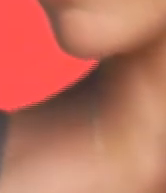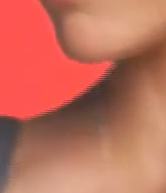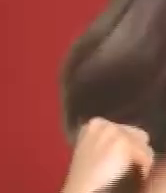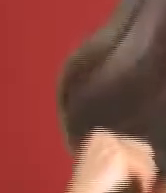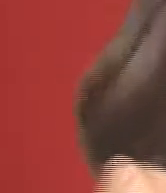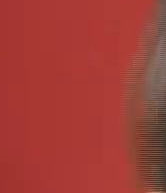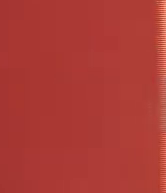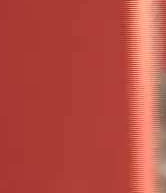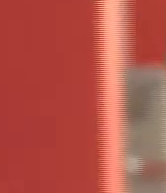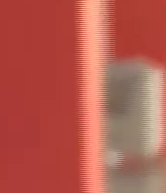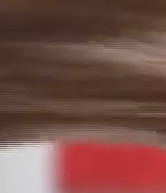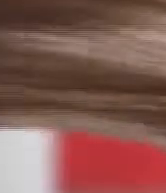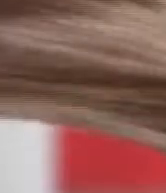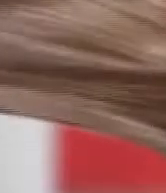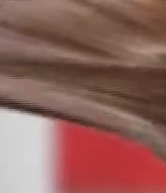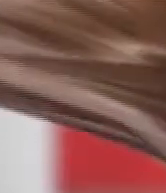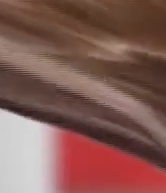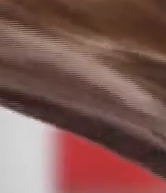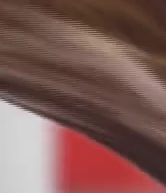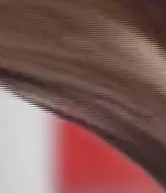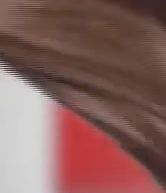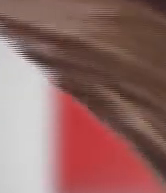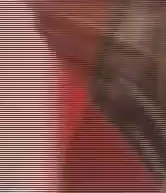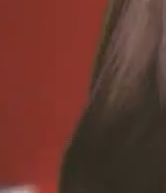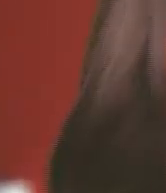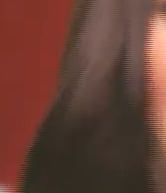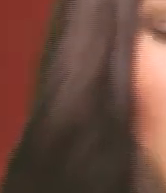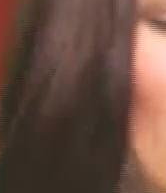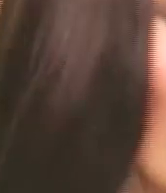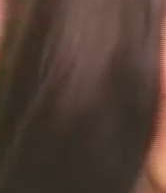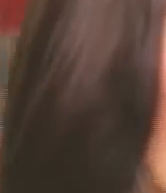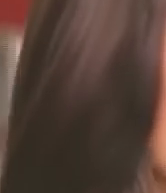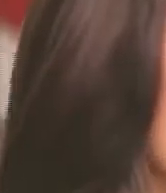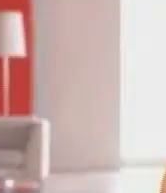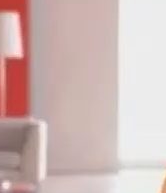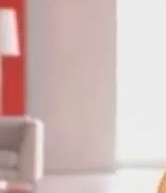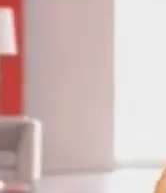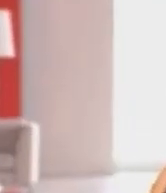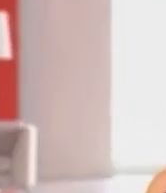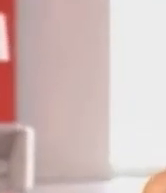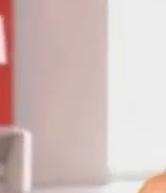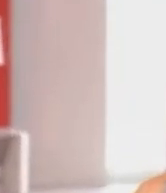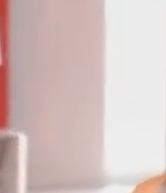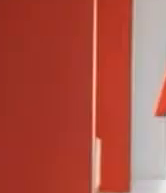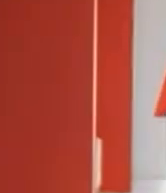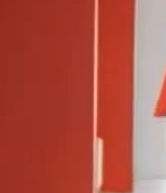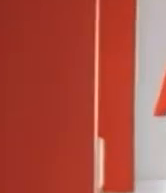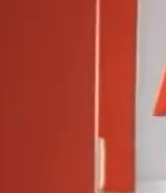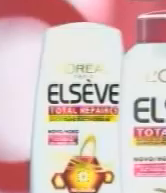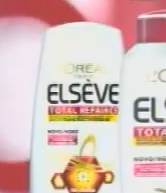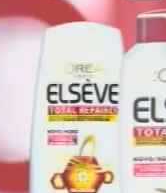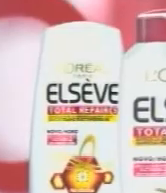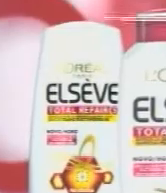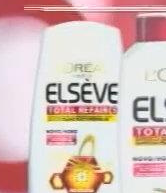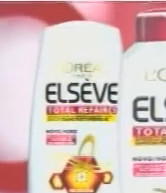gusta, ojačana, sa zdravim sjajem. Potpuno obnovljena od korena do vrhova. Koji šampon može učiniti tako puno?